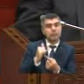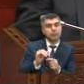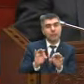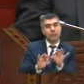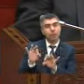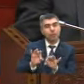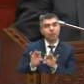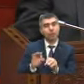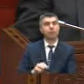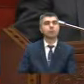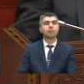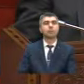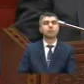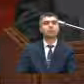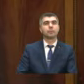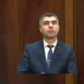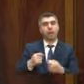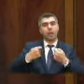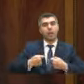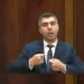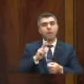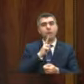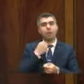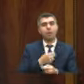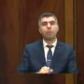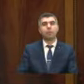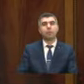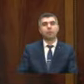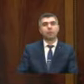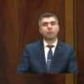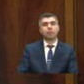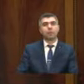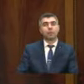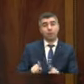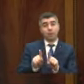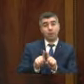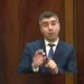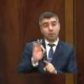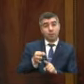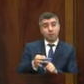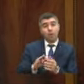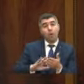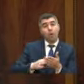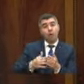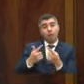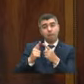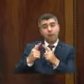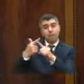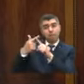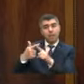وتنظيمي. السيد رئيس الحكومة، إننا نؤكد على ضرورة مراجعة معايير توزيع الميزانية